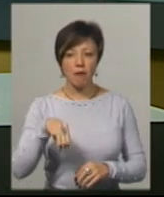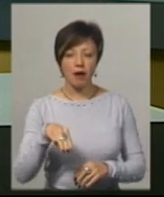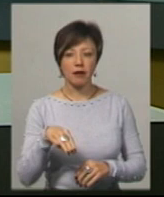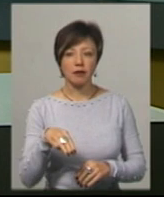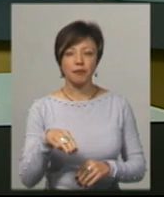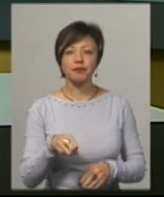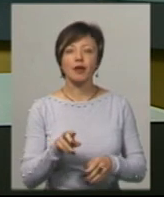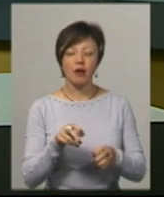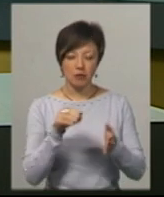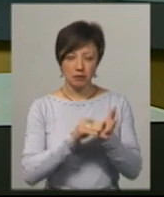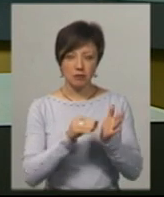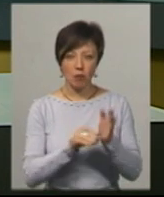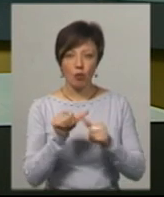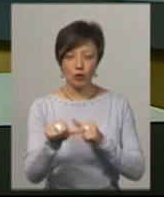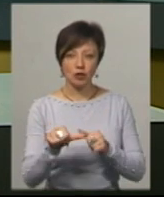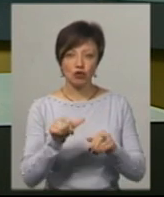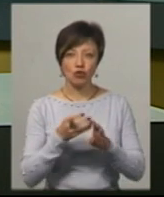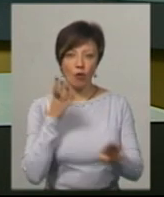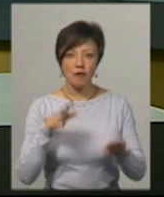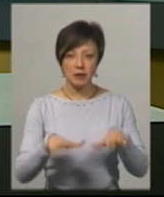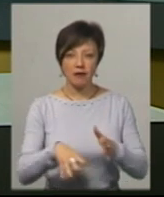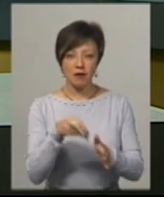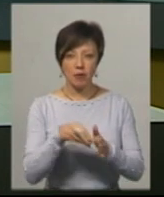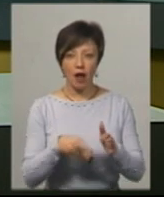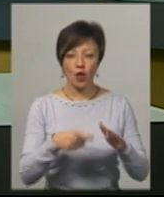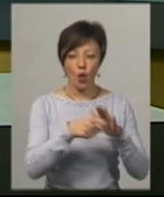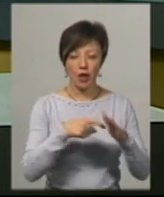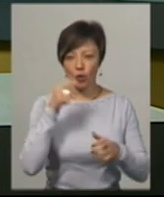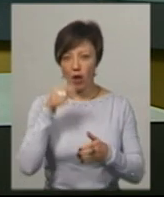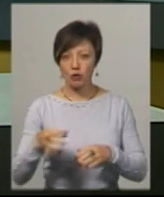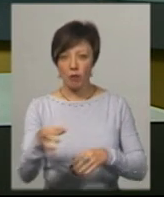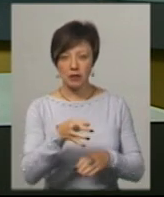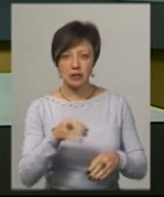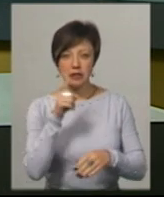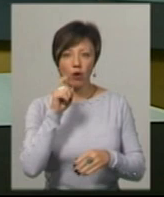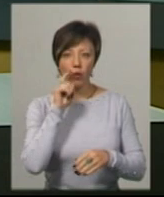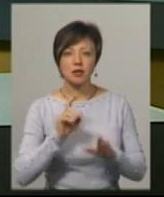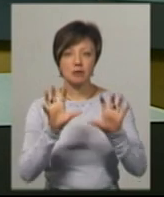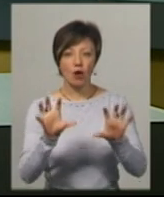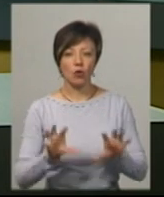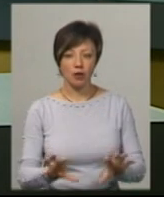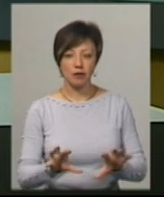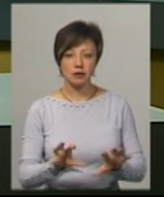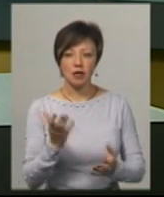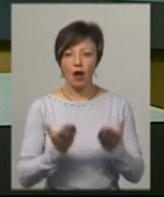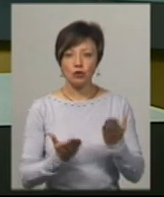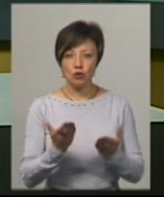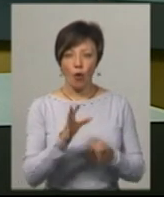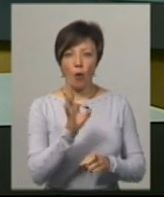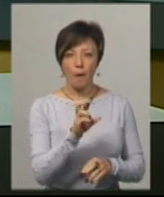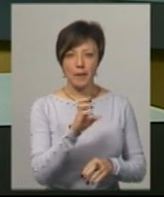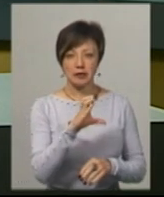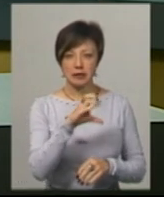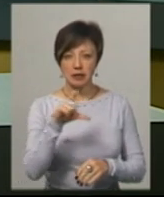проведення позачергових місцевих виборів на території Донецької та Луганської областей за українським законодавством. Якщо ОБСЄ